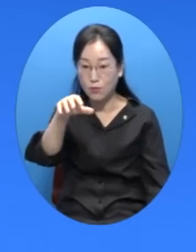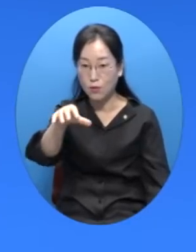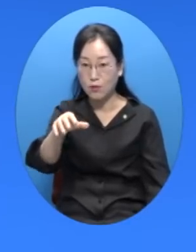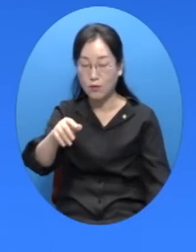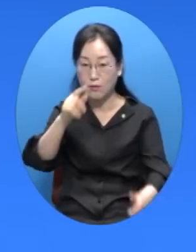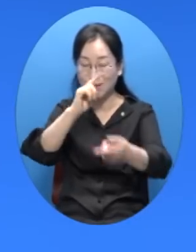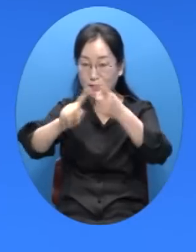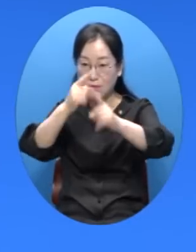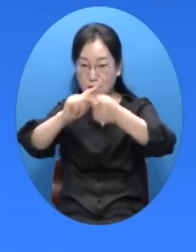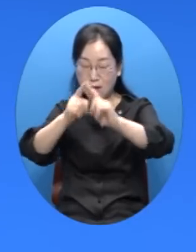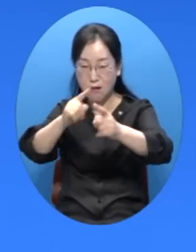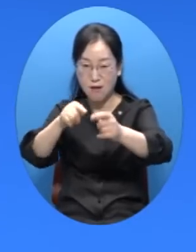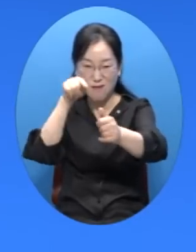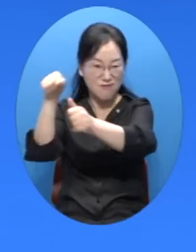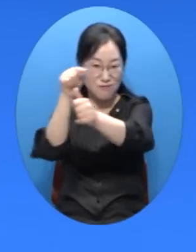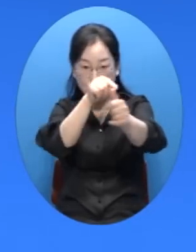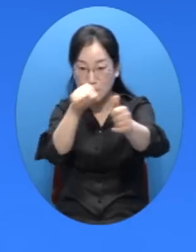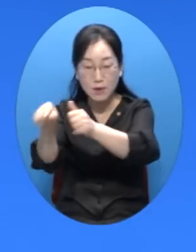조현병을 앓고 있다가